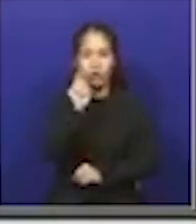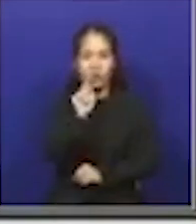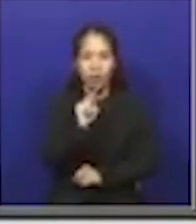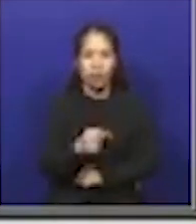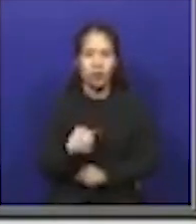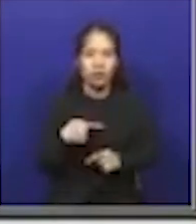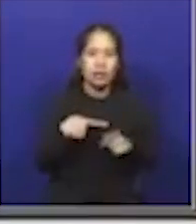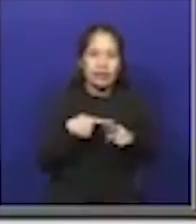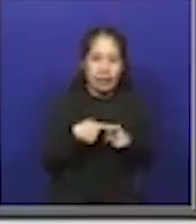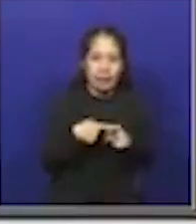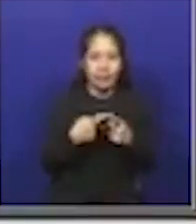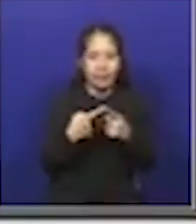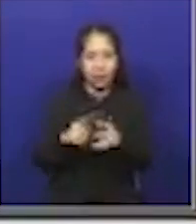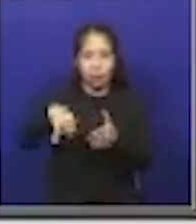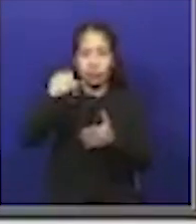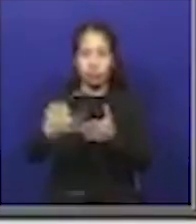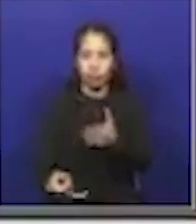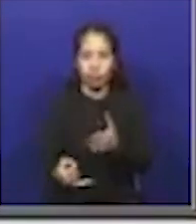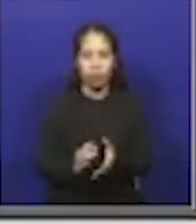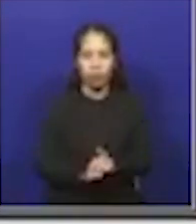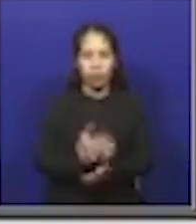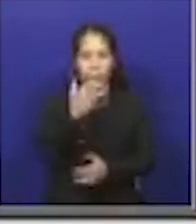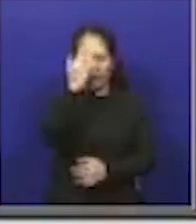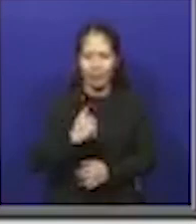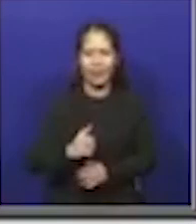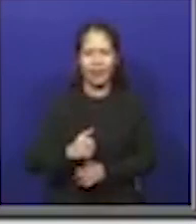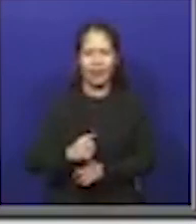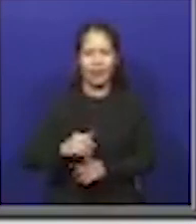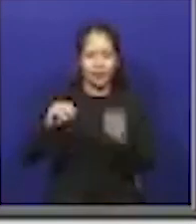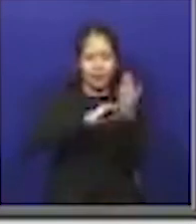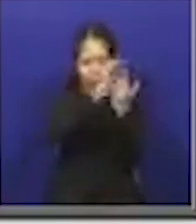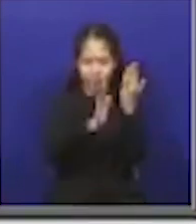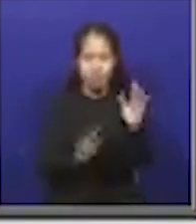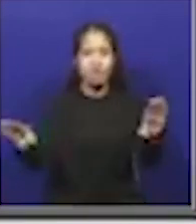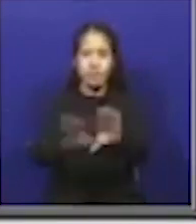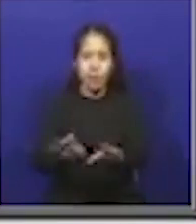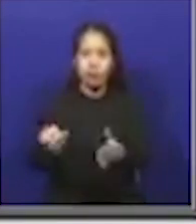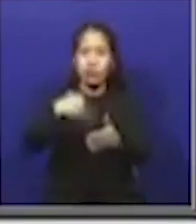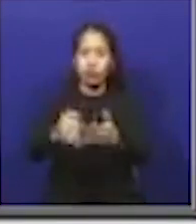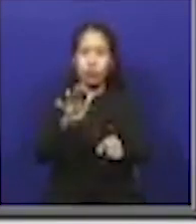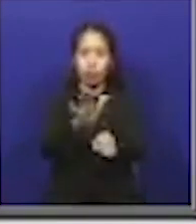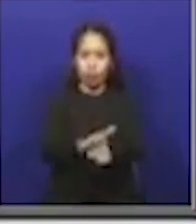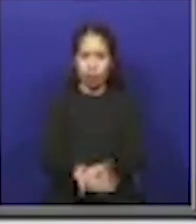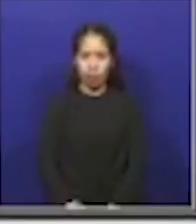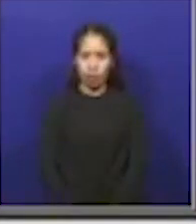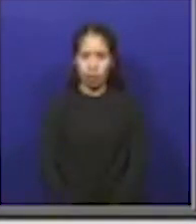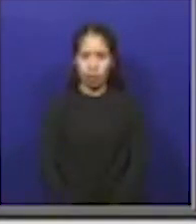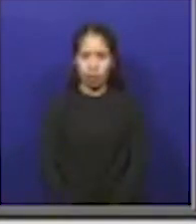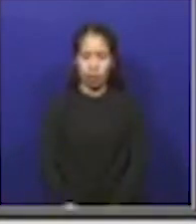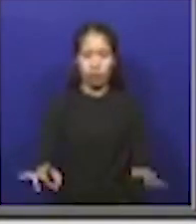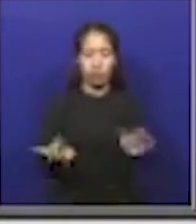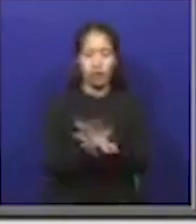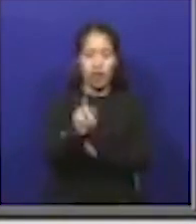จ็บแต่จบทำไมไม่ปิดประเทศในที่สุดเราก็มาถึงจุด